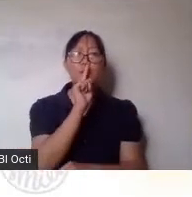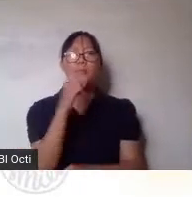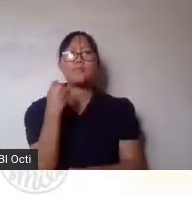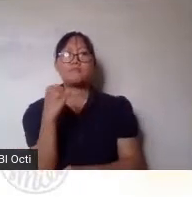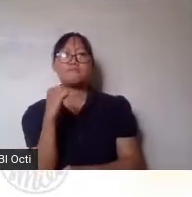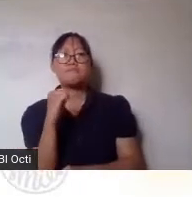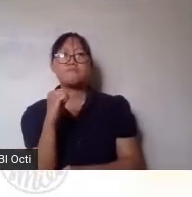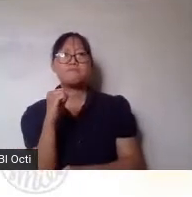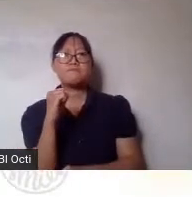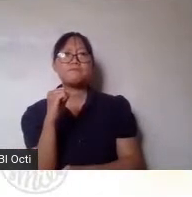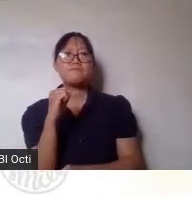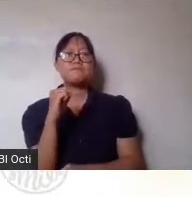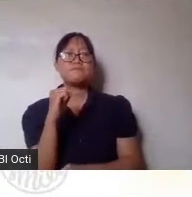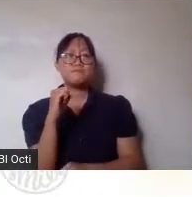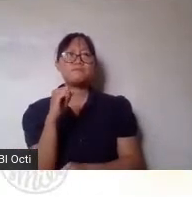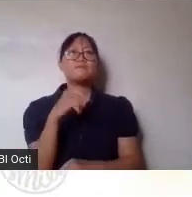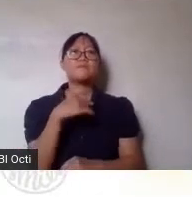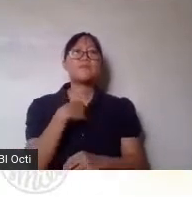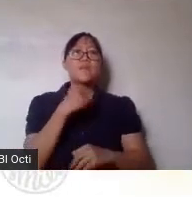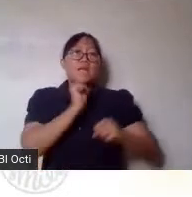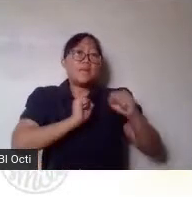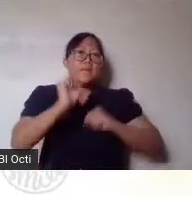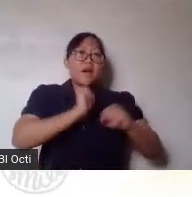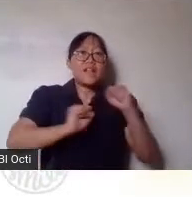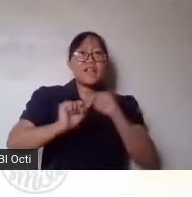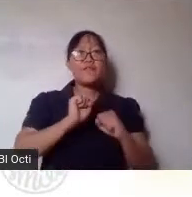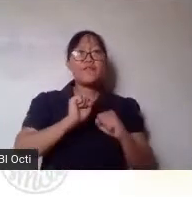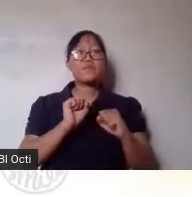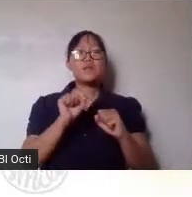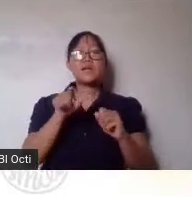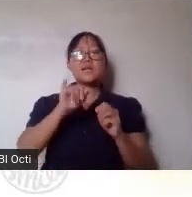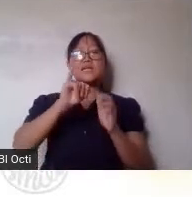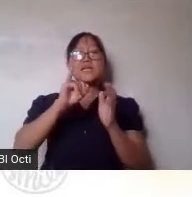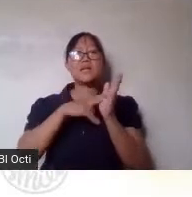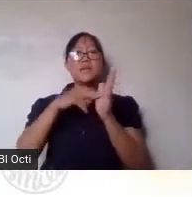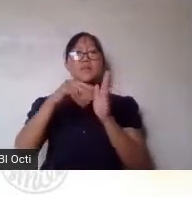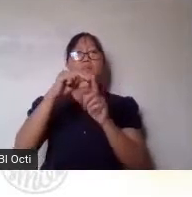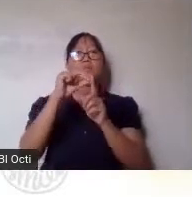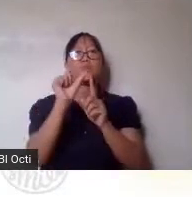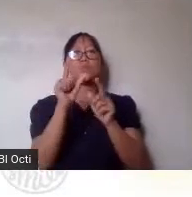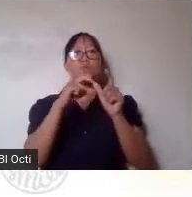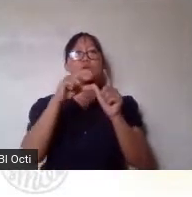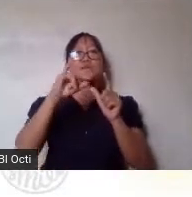Hiperaktivitasnya menyatu dengan impulsivitas. Jadi kalau di kriteria DSM-4